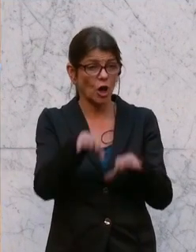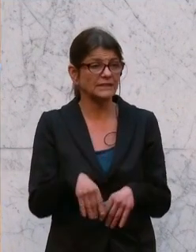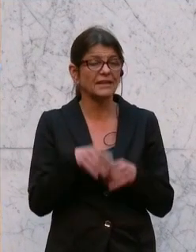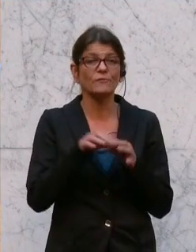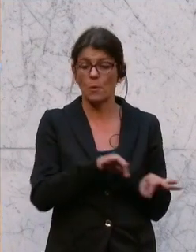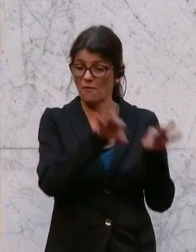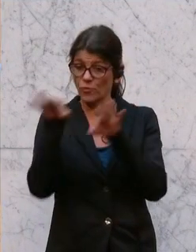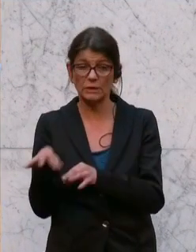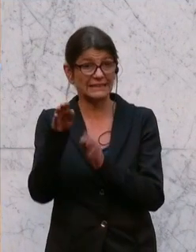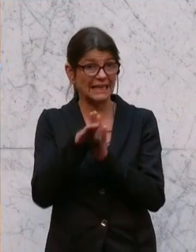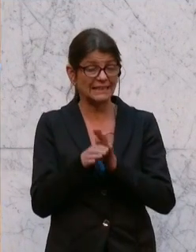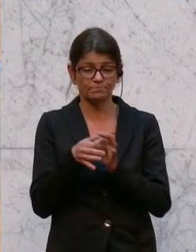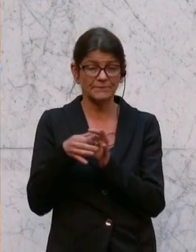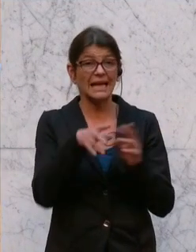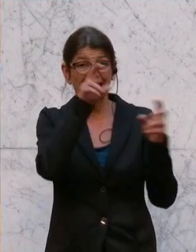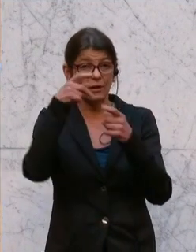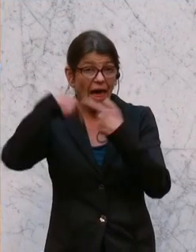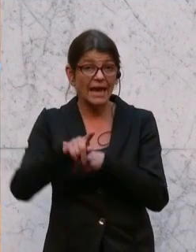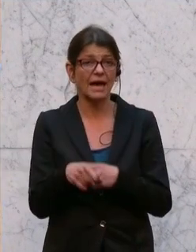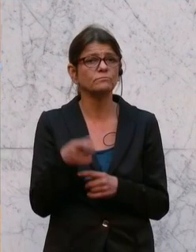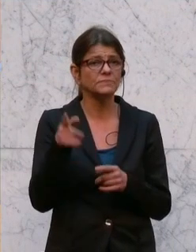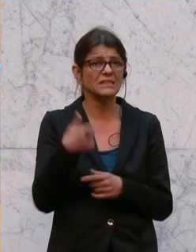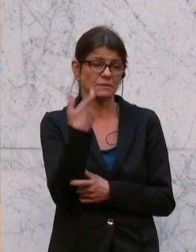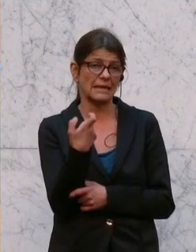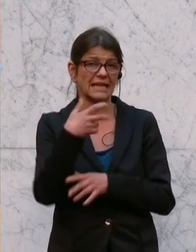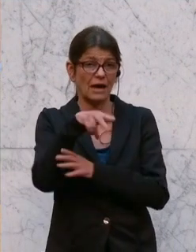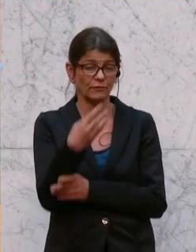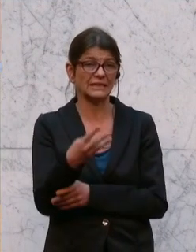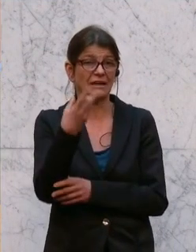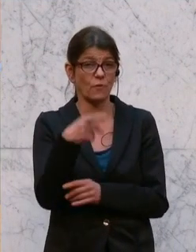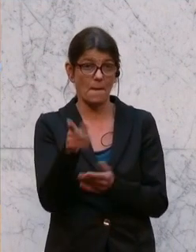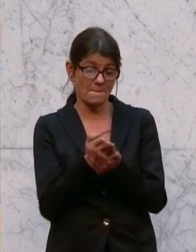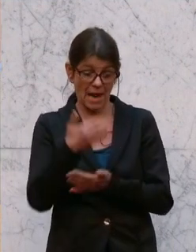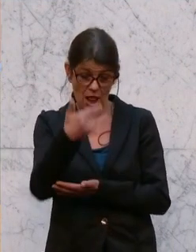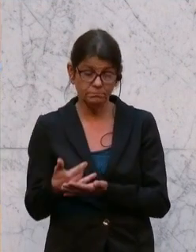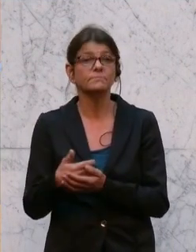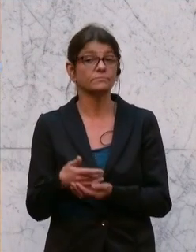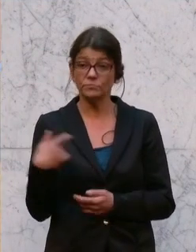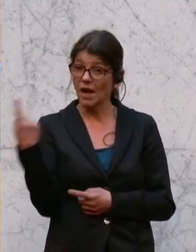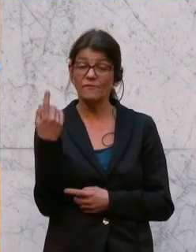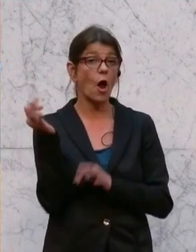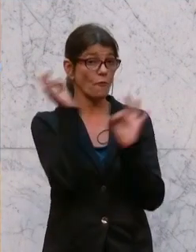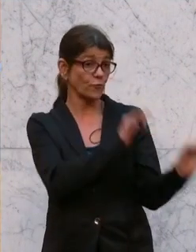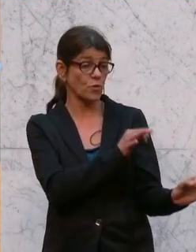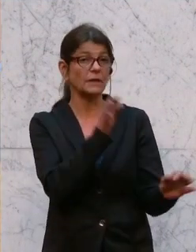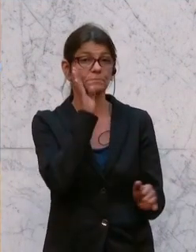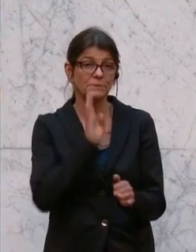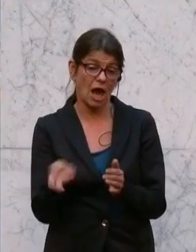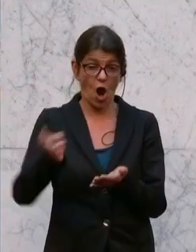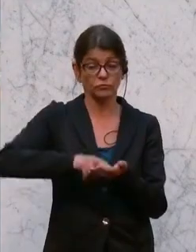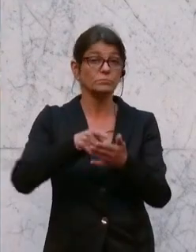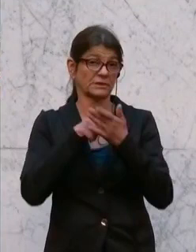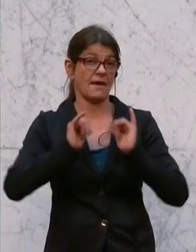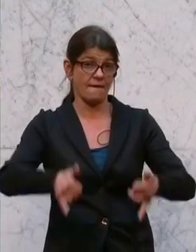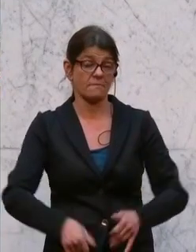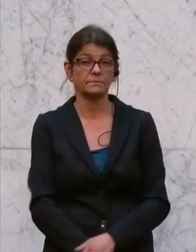-Überführungsgesetz samt Titel und Eingang in 2048 der Beilagen. Wer spricht sich dafür aus? Den bitte ich um